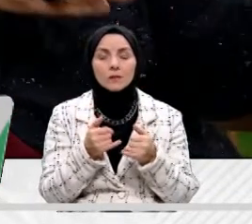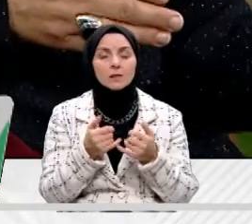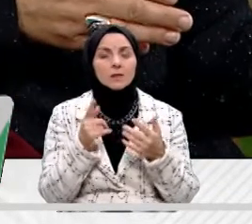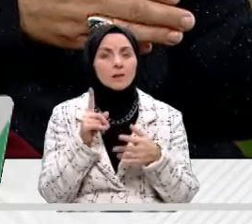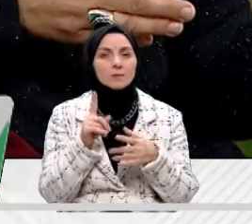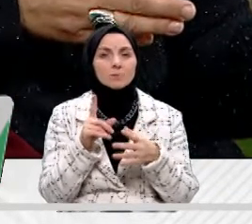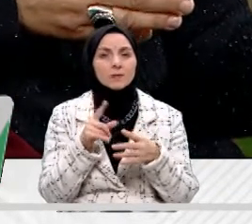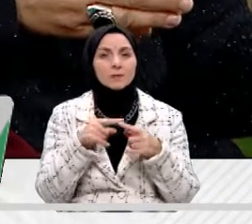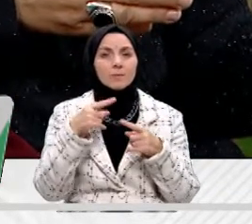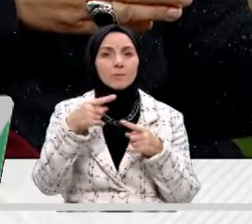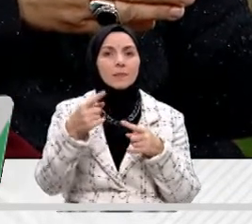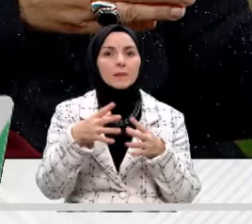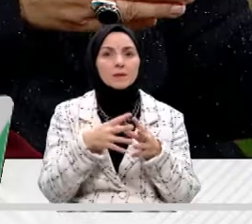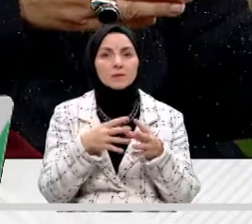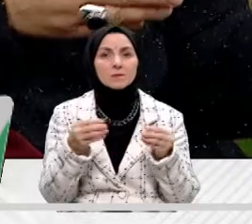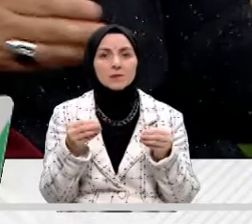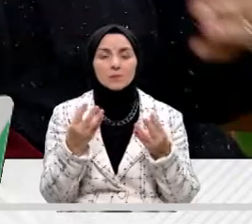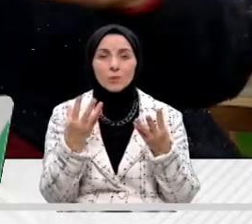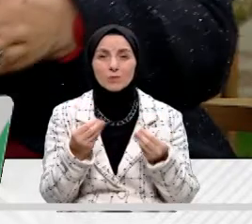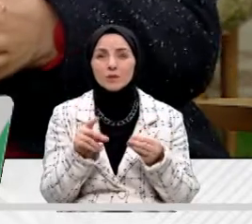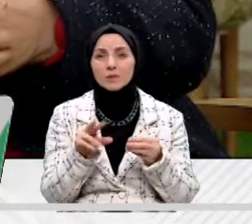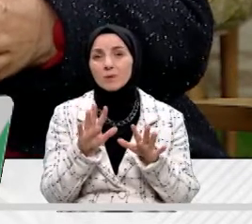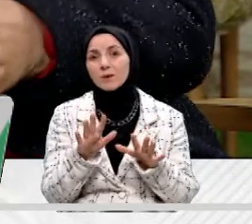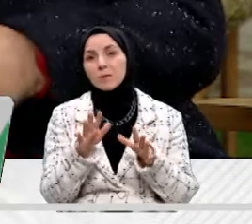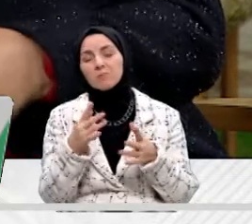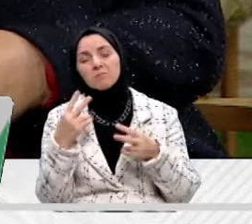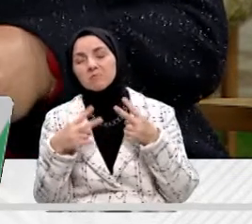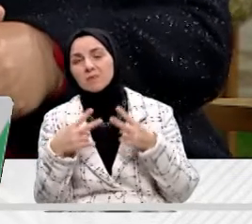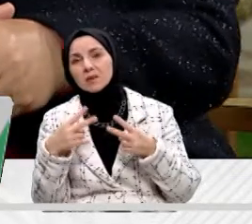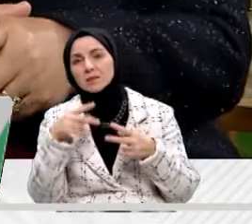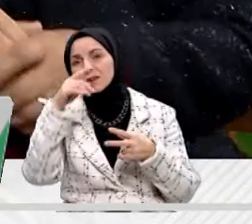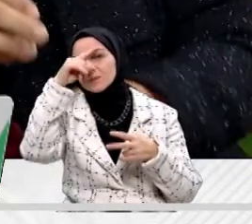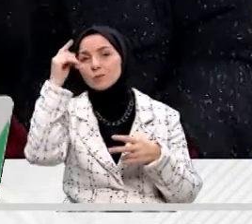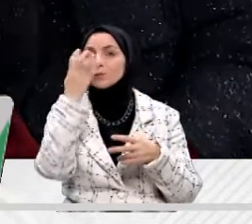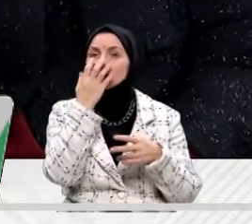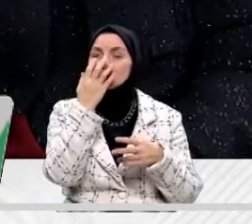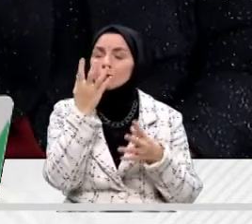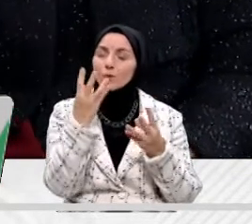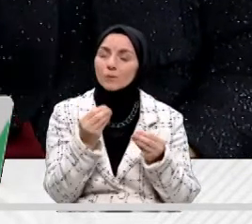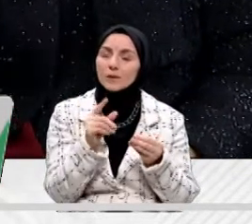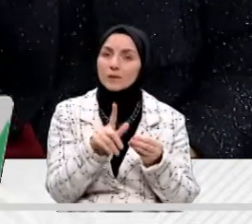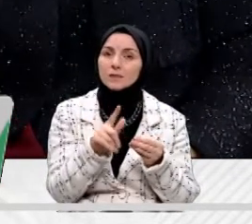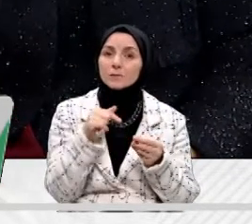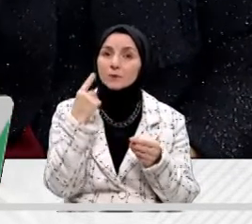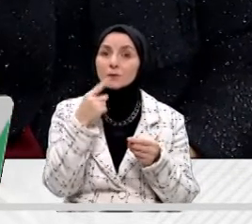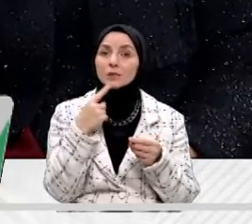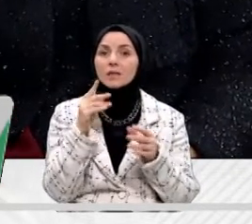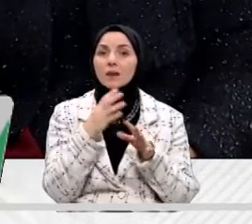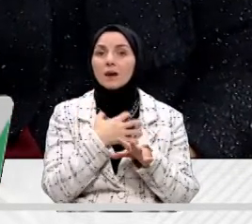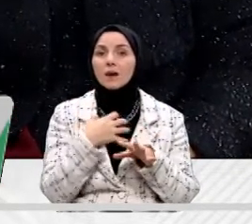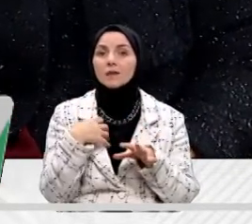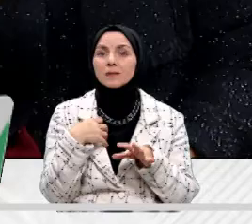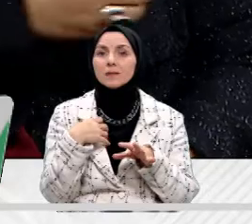etsin Bir ümitliyim bir noktada iyi şeyleri görüyorum bir tarafta ümitsiz oluyorum bu tür modelleri gördüğümde O yüzden Anne bir önce telefon